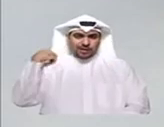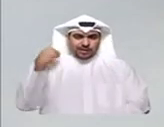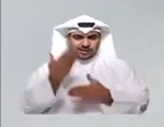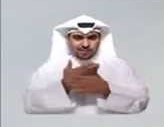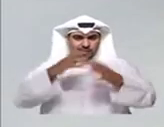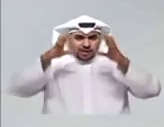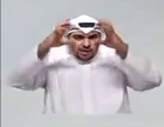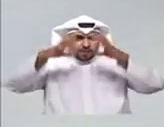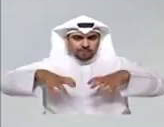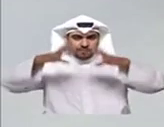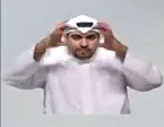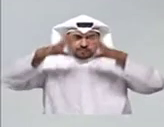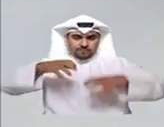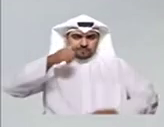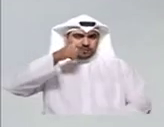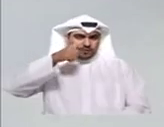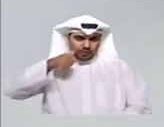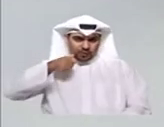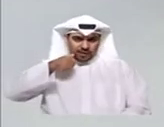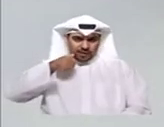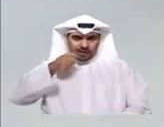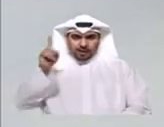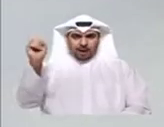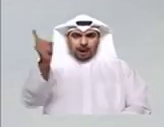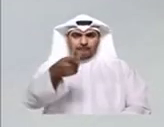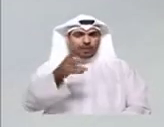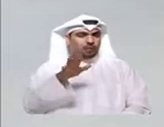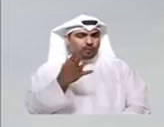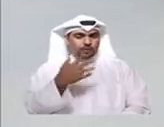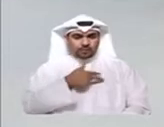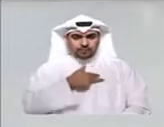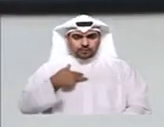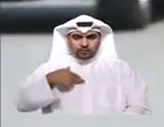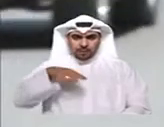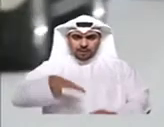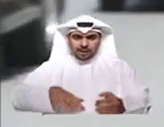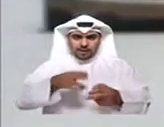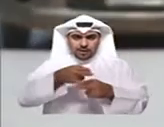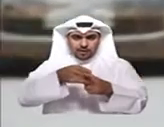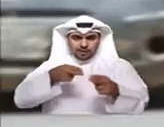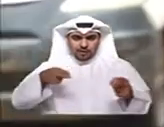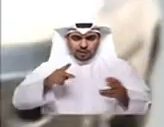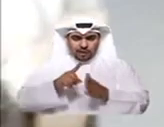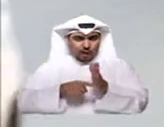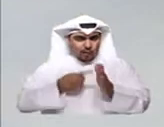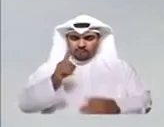بادرة إنسانية من حكومة دولة الكويت ليست هي الأولى، بل إضافة إلى مبادرات